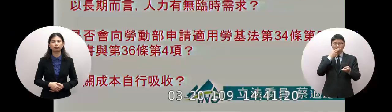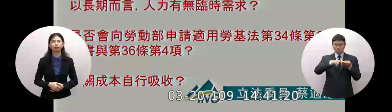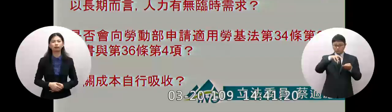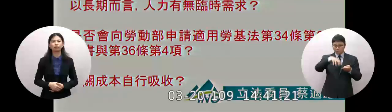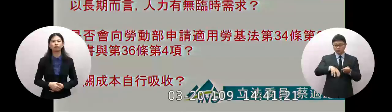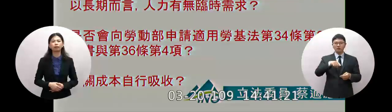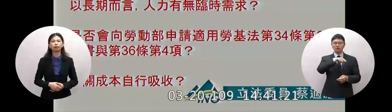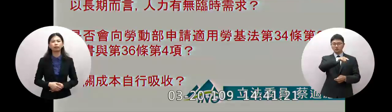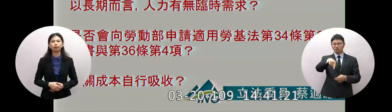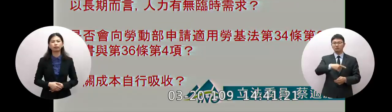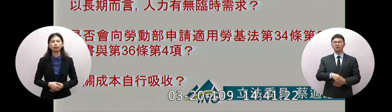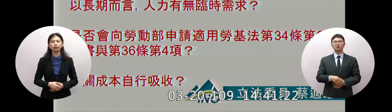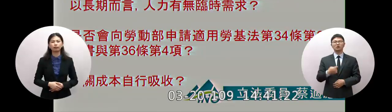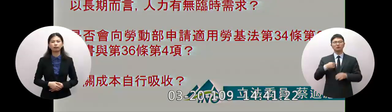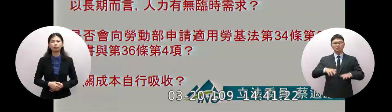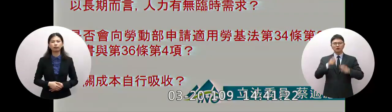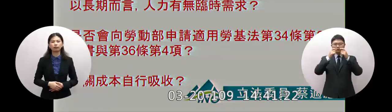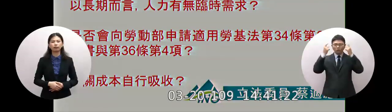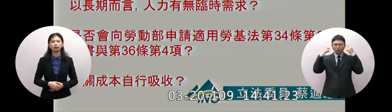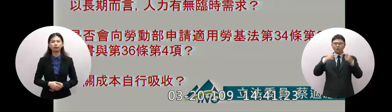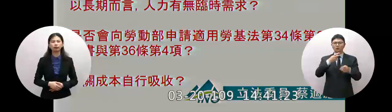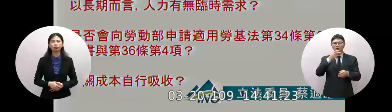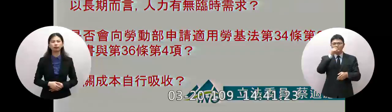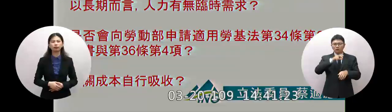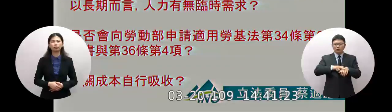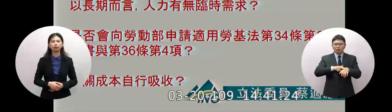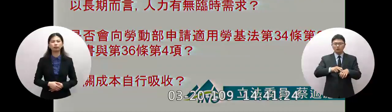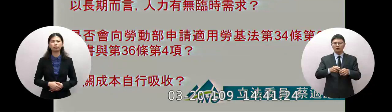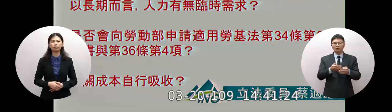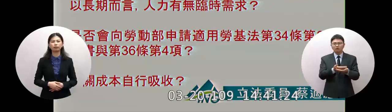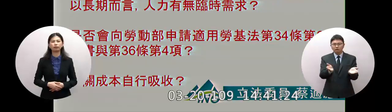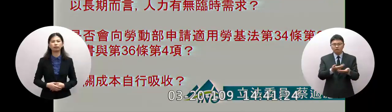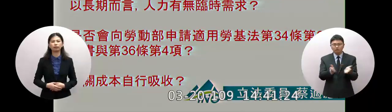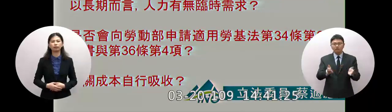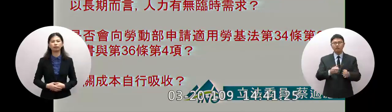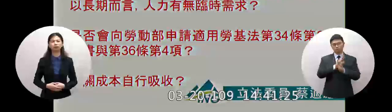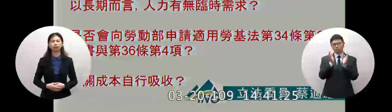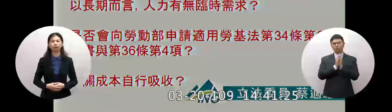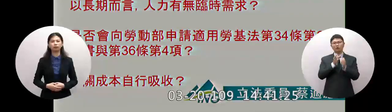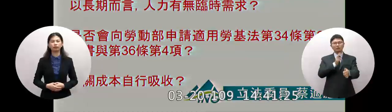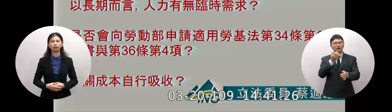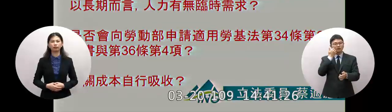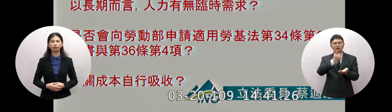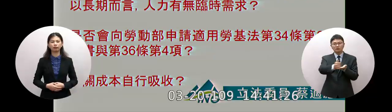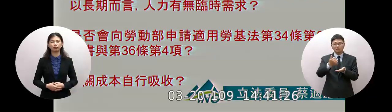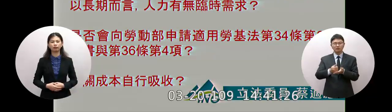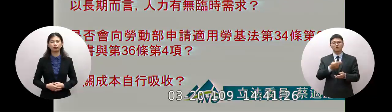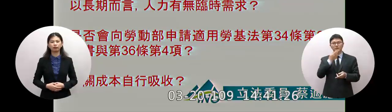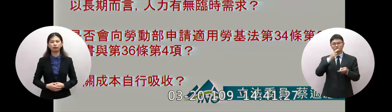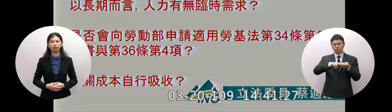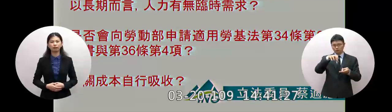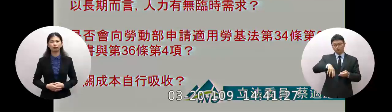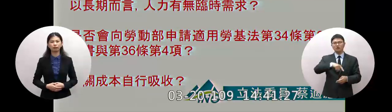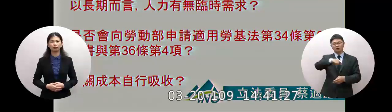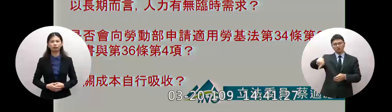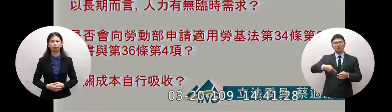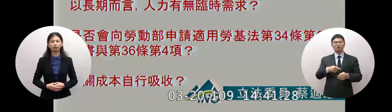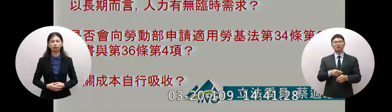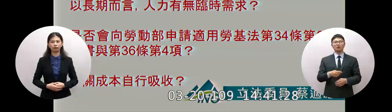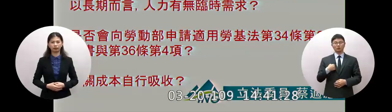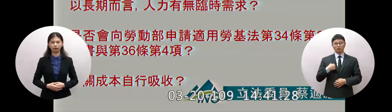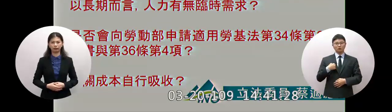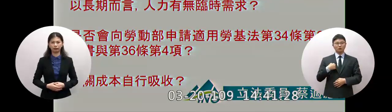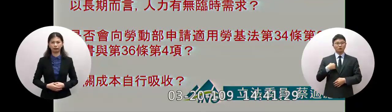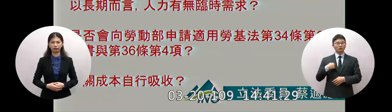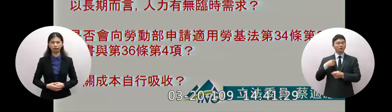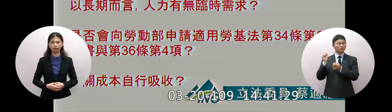前我们的口罩或者相关的酒精的配发都是透过中华邮政的这个系统。那我前几天有跟邮政工